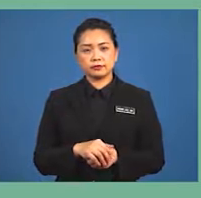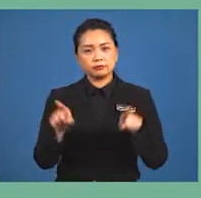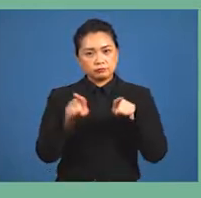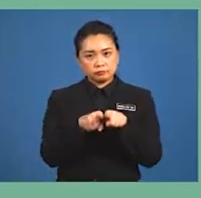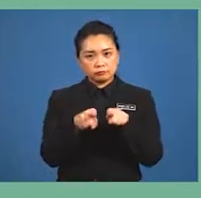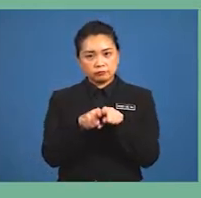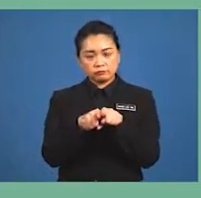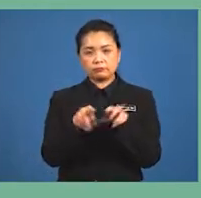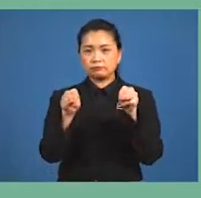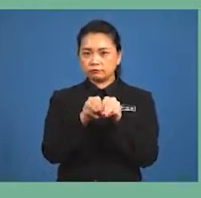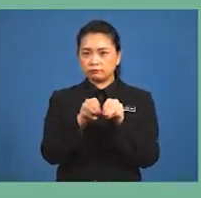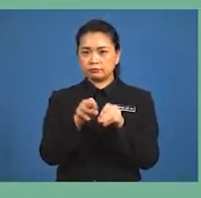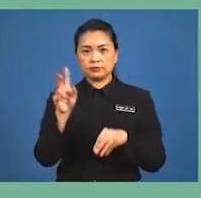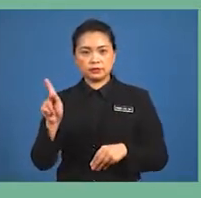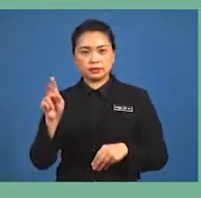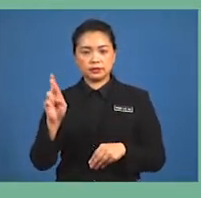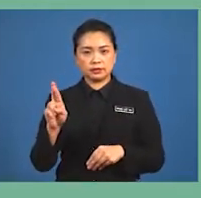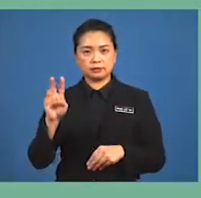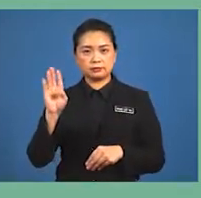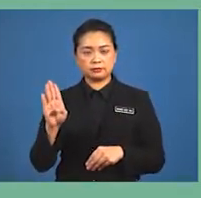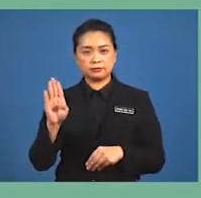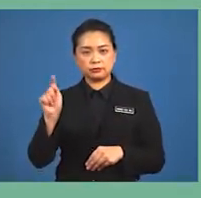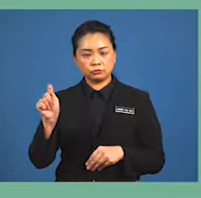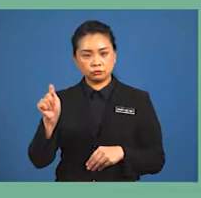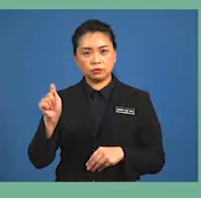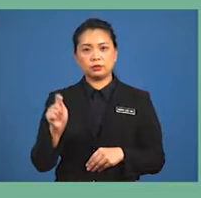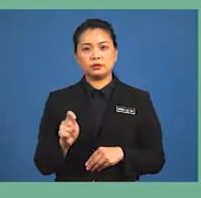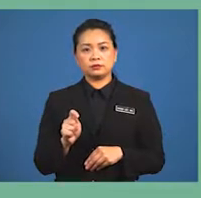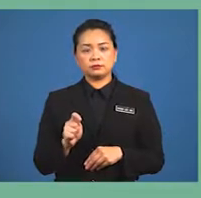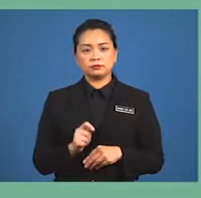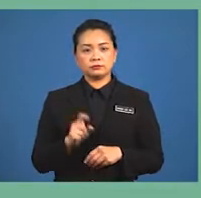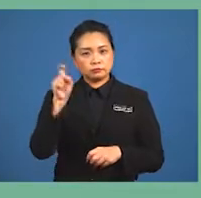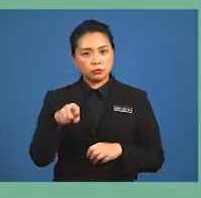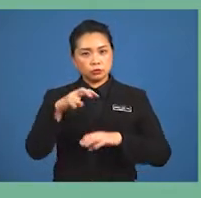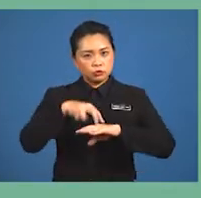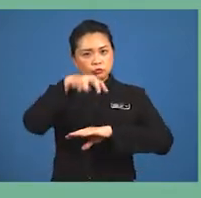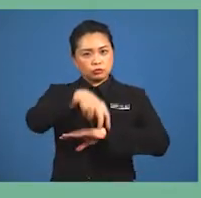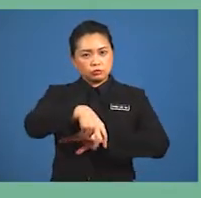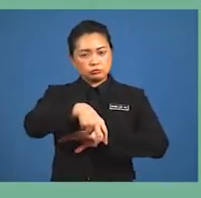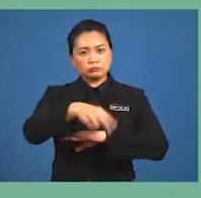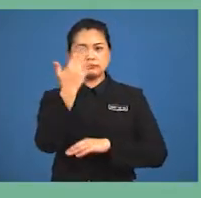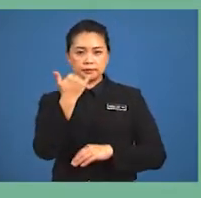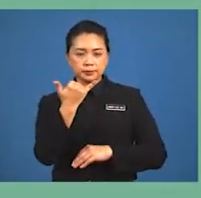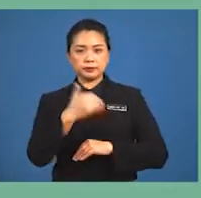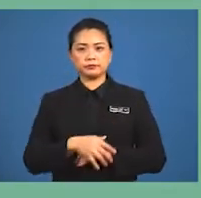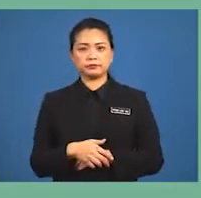Seperti juga kadar reserve berkanun, kadar reserve tunai juga perlu diturunkan.